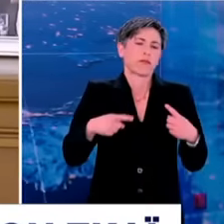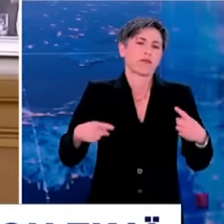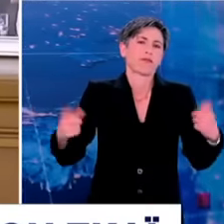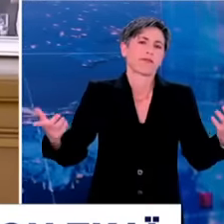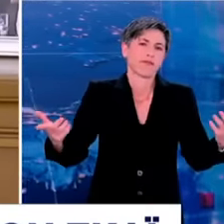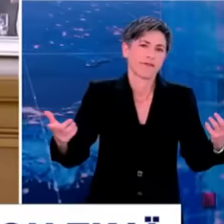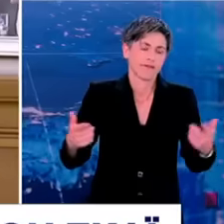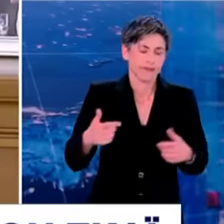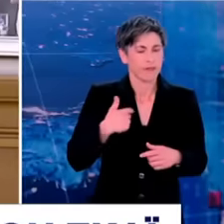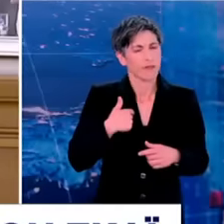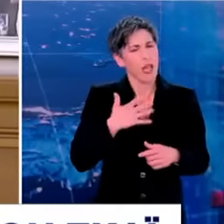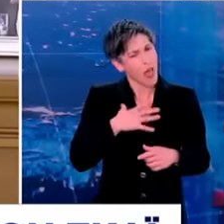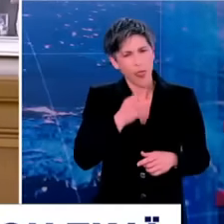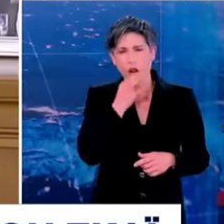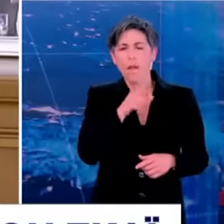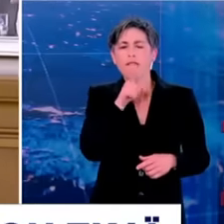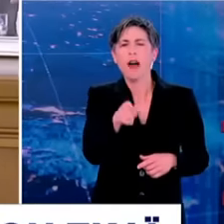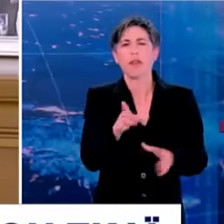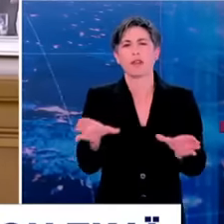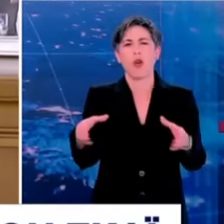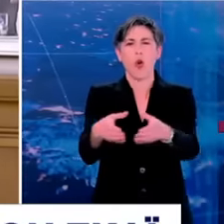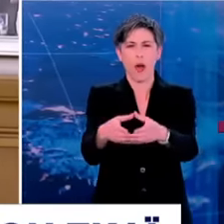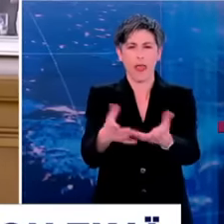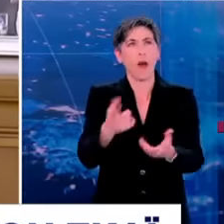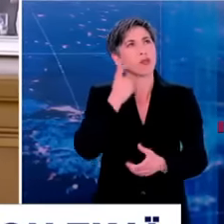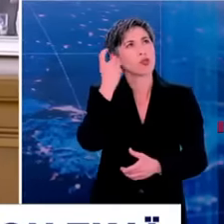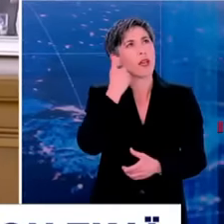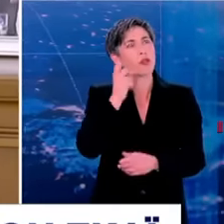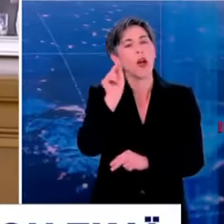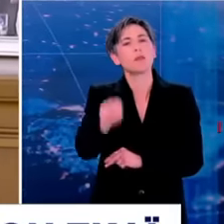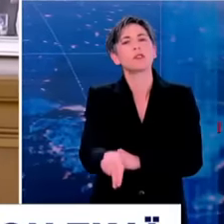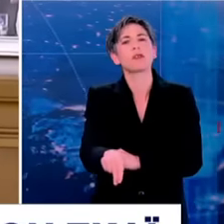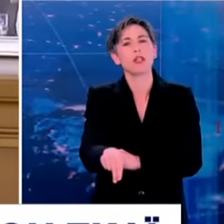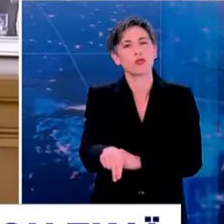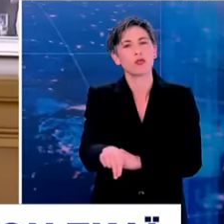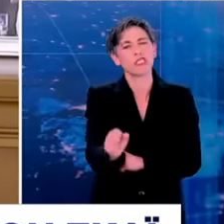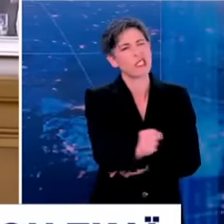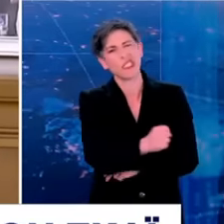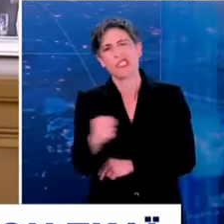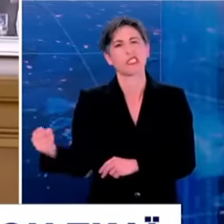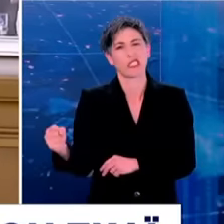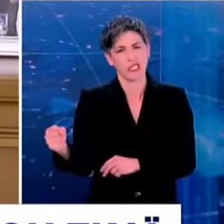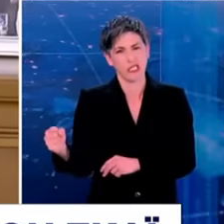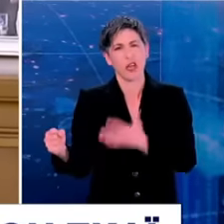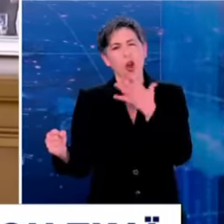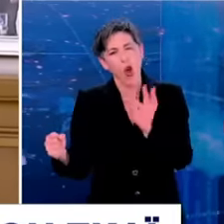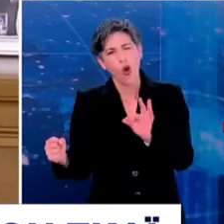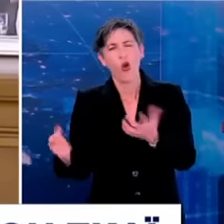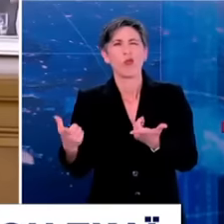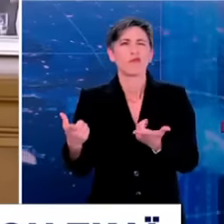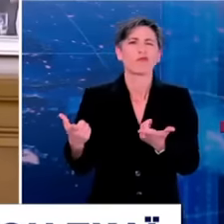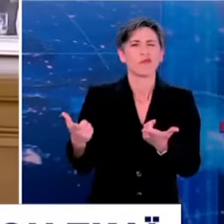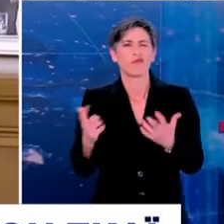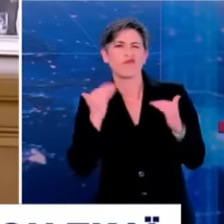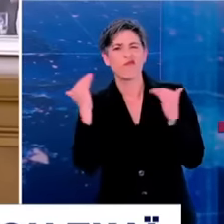σε 30 δευτερόλεπτα στους πολίτες οι οποίοι μπορεί να σκέφτονται να ψηφίσουν κάποιο κόμμα στα δεξιά μας, γιατί μπορεί να αισθάνονται δυσαρεστημένοι με κάποιες